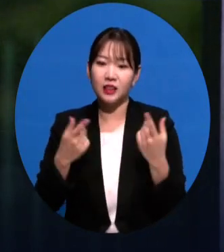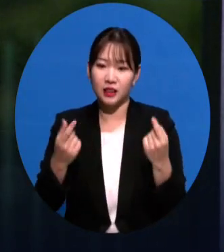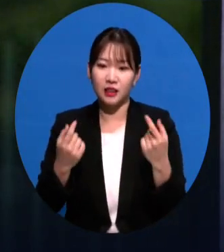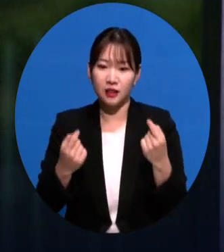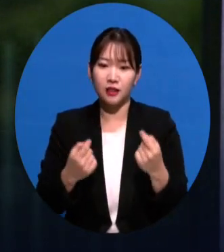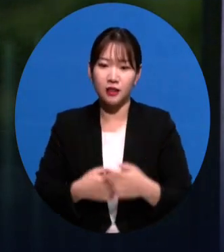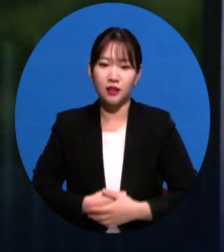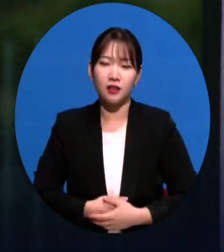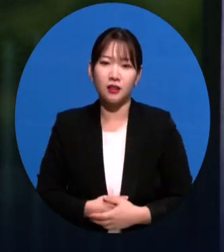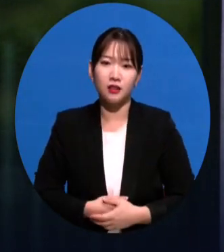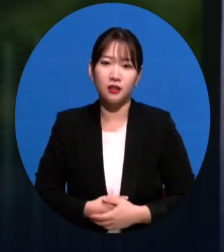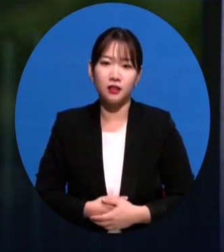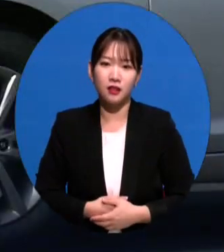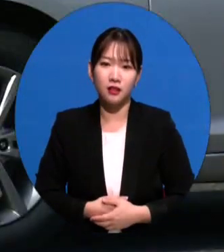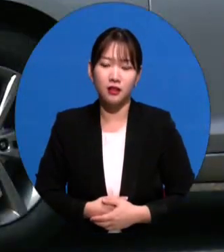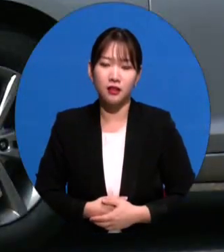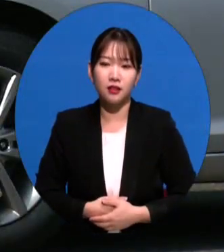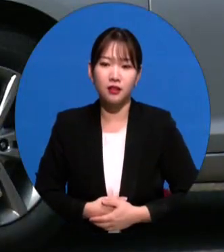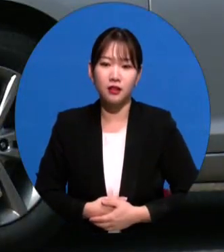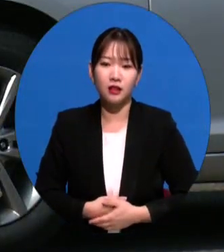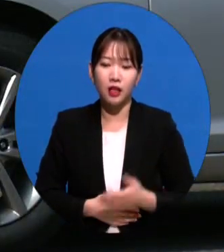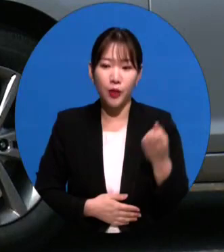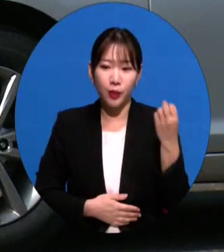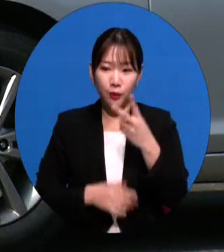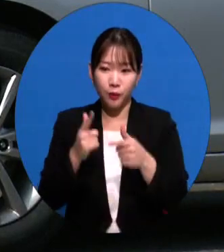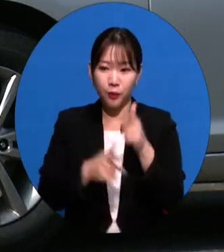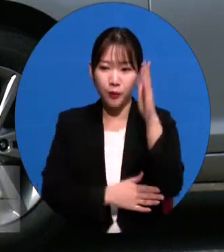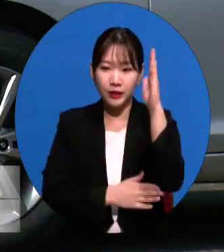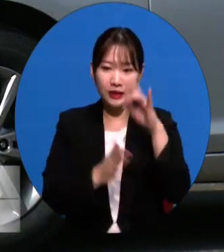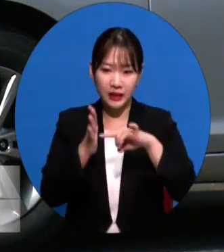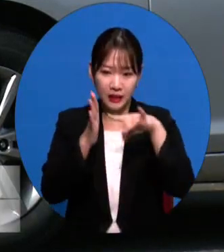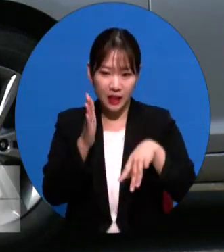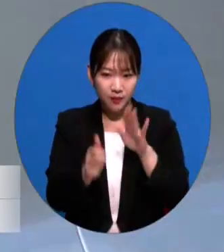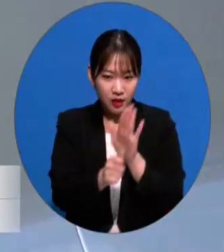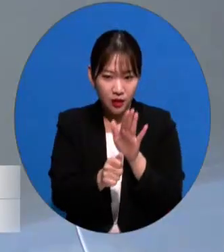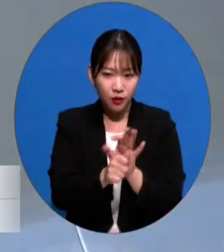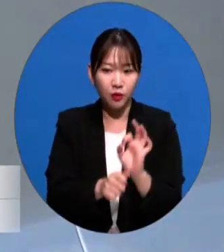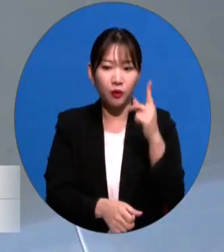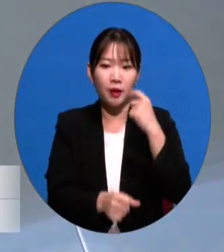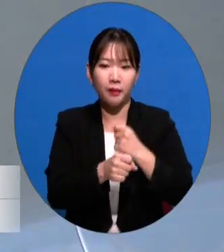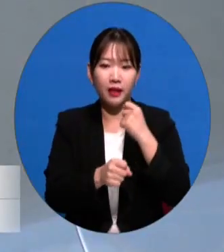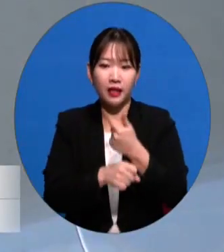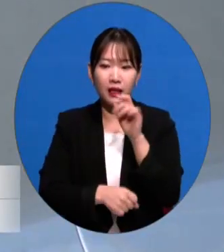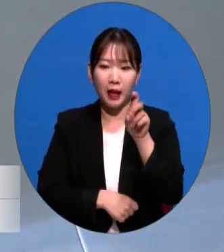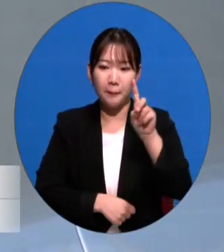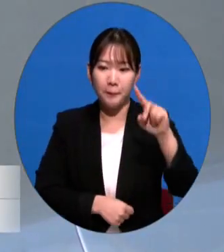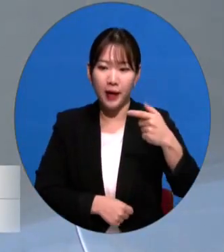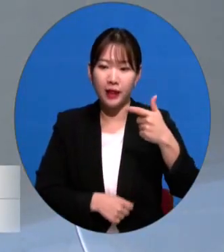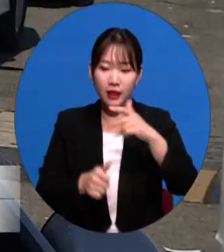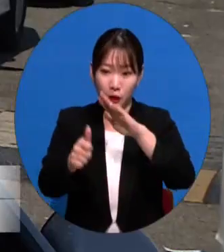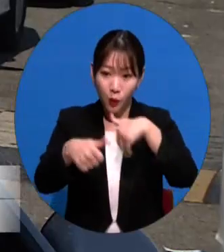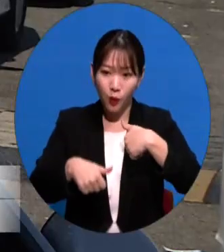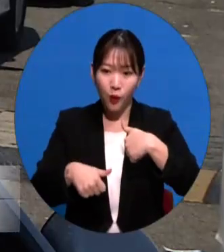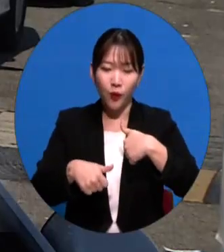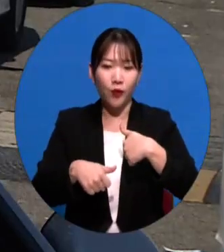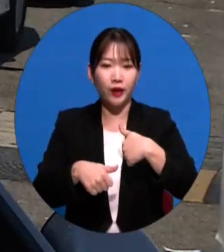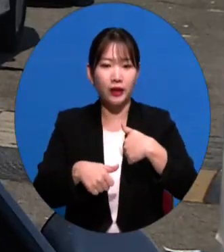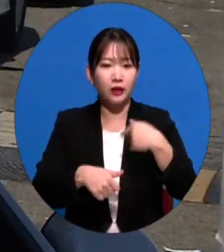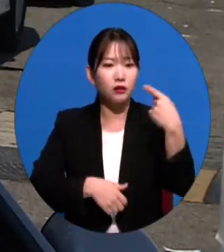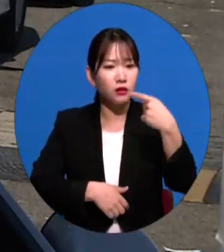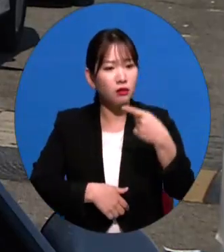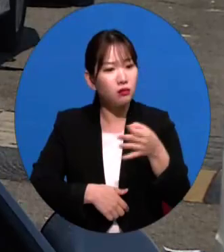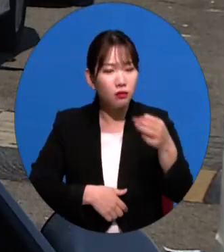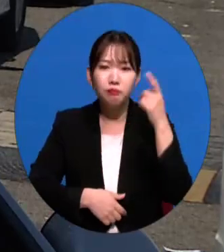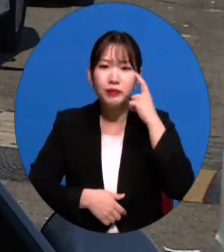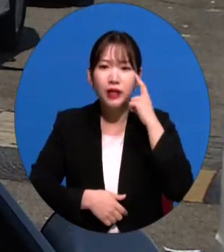이제 늦은감이 없지 않아 있긴 한데. 한편 목포시 혈세 지원으로 구축한 낭만콜에 호출비가 책정된 것 자체에